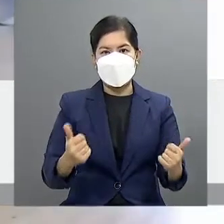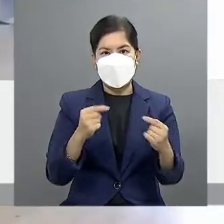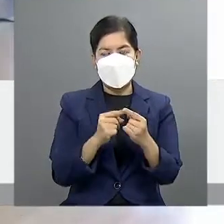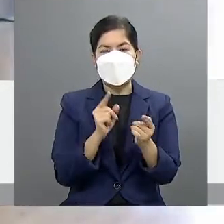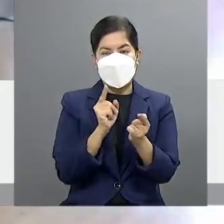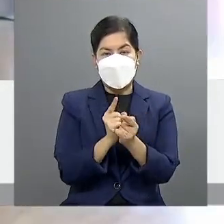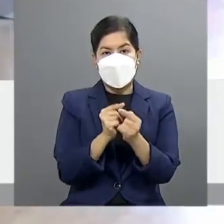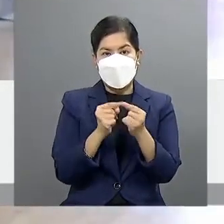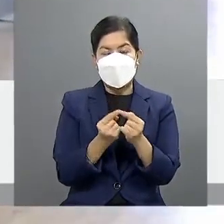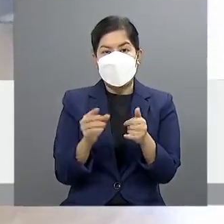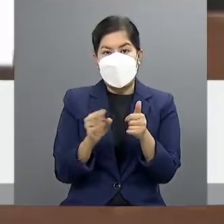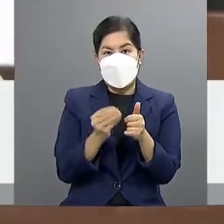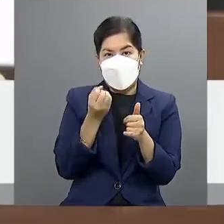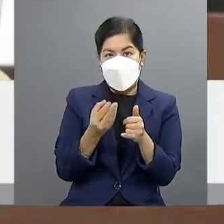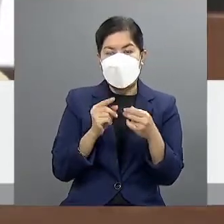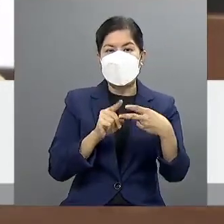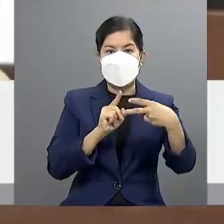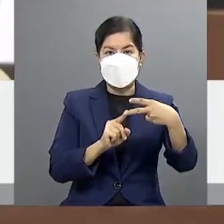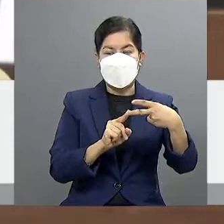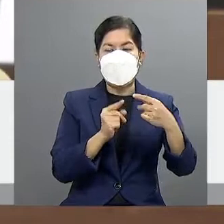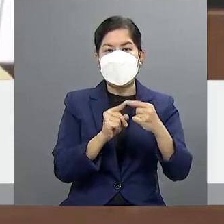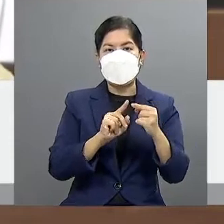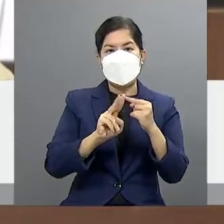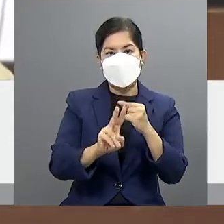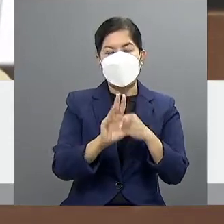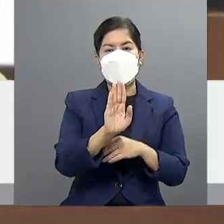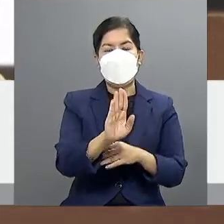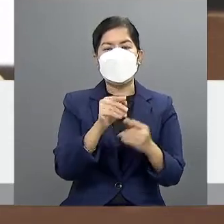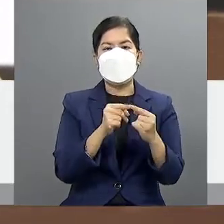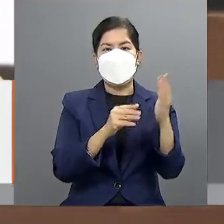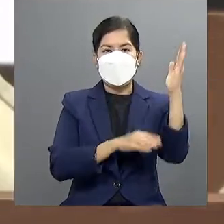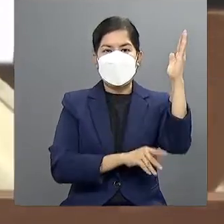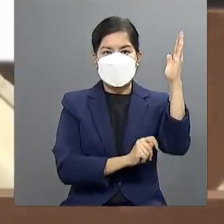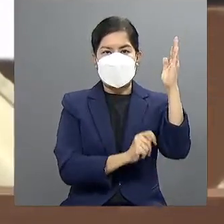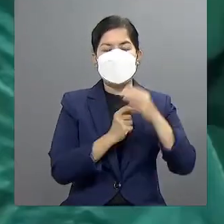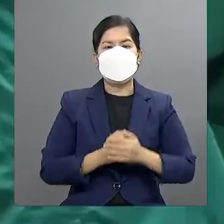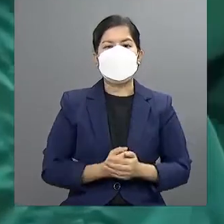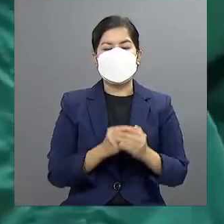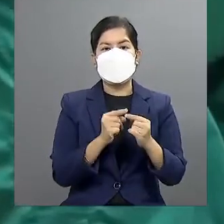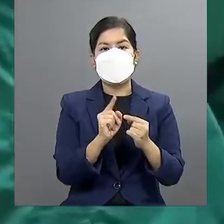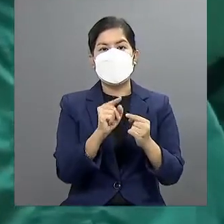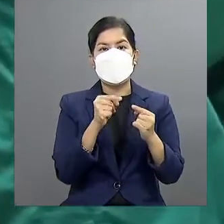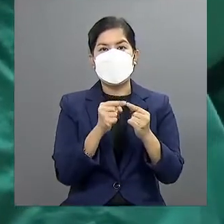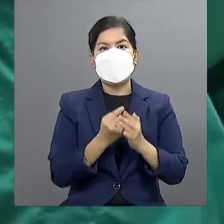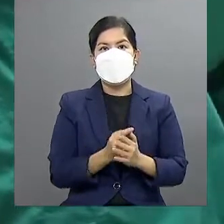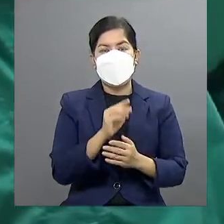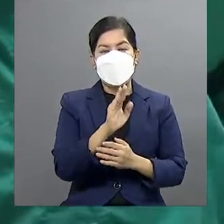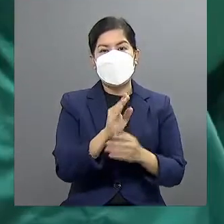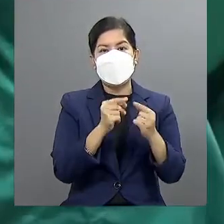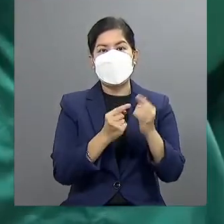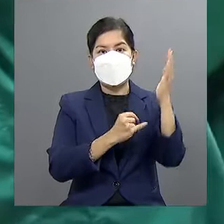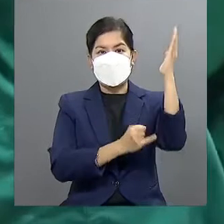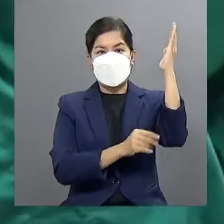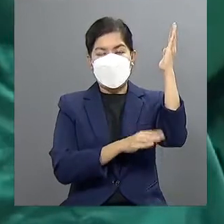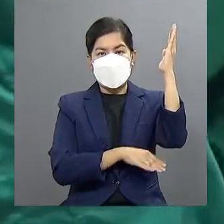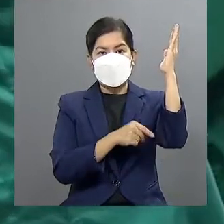ตรังส่วนที่จังหวัดภูเก็ตนายแพทย์กู้ศักดิ์กู้เกียรติกูลนายแพทย์สาธารณสุขจังหวัดแถลงสถาน